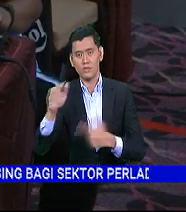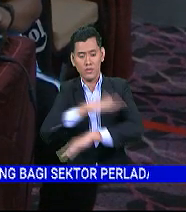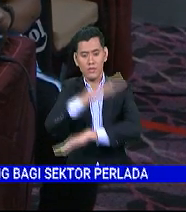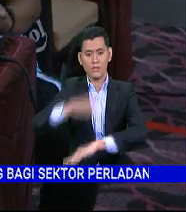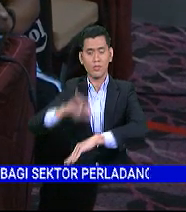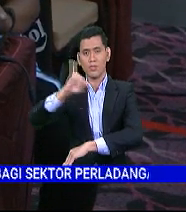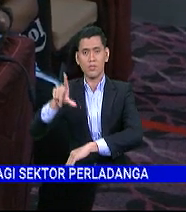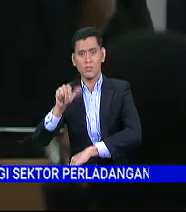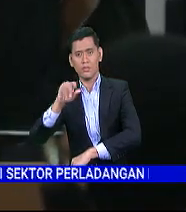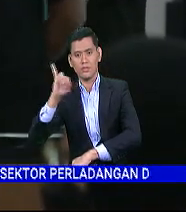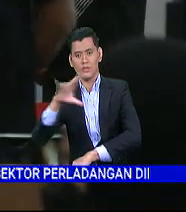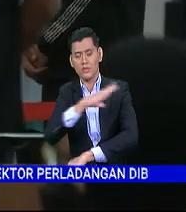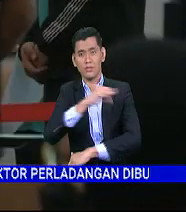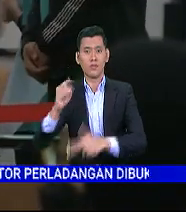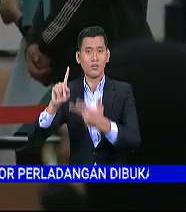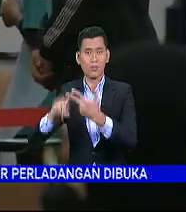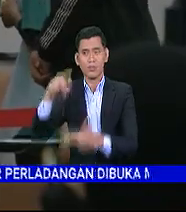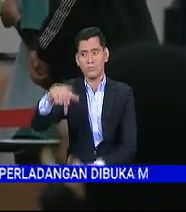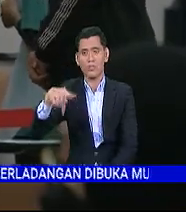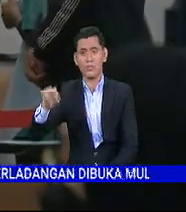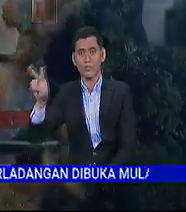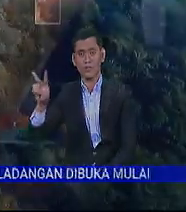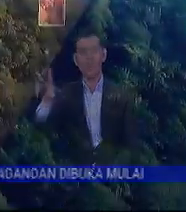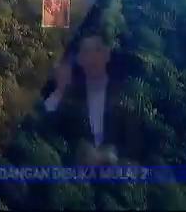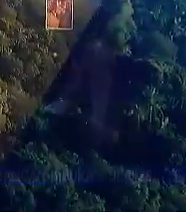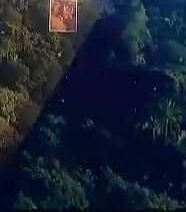PPV Soka Gakkai Klang.